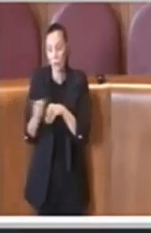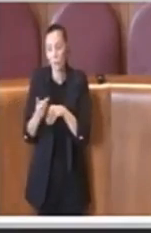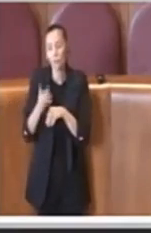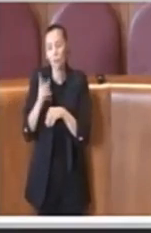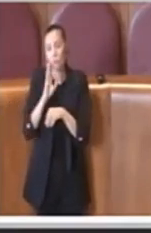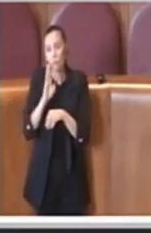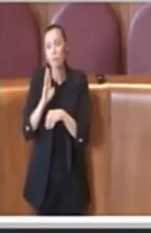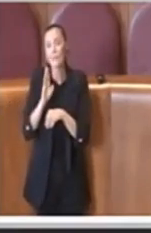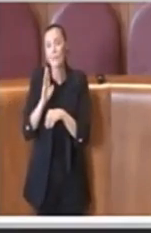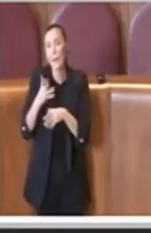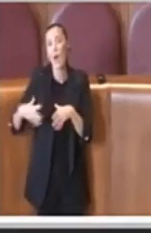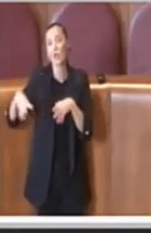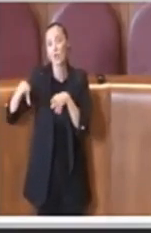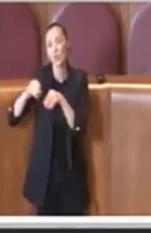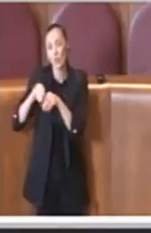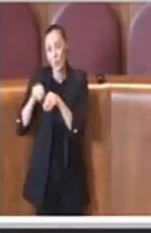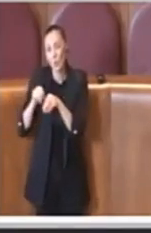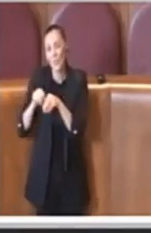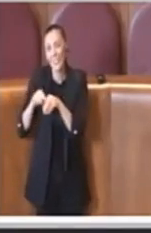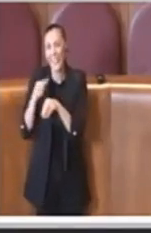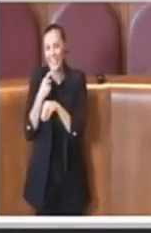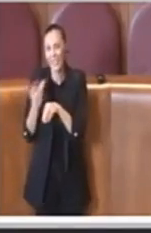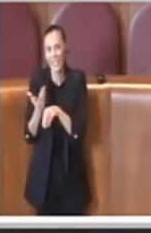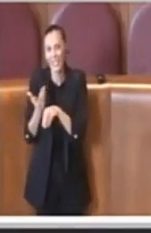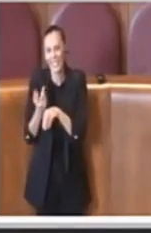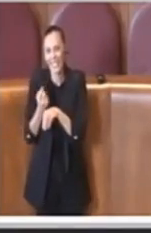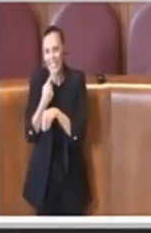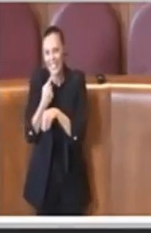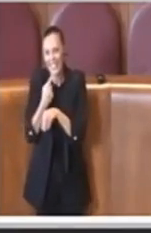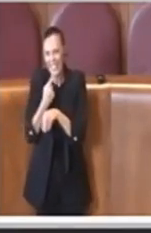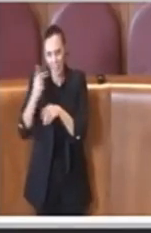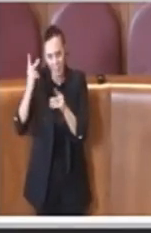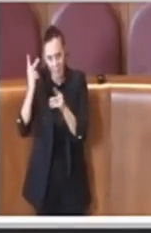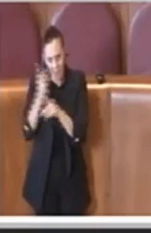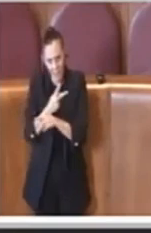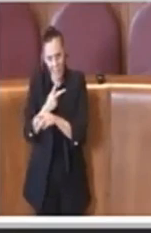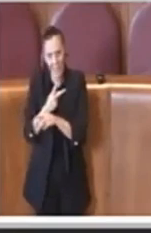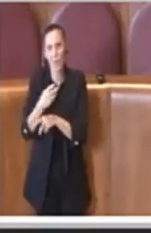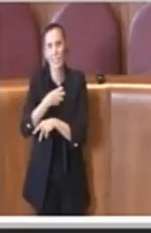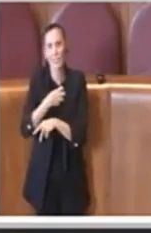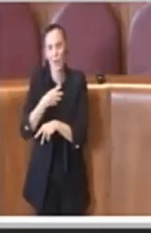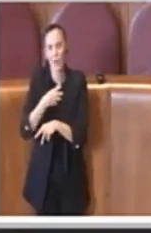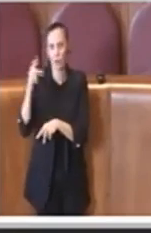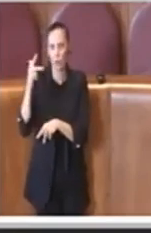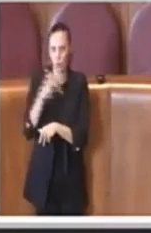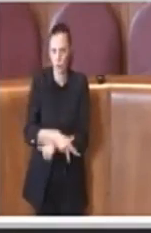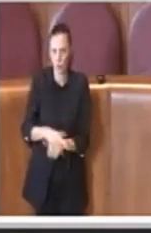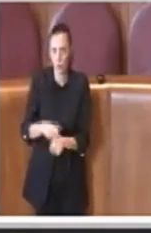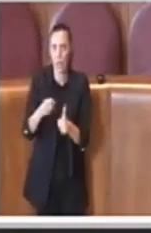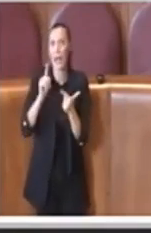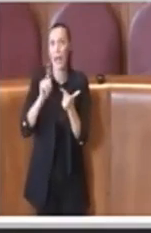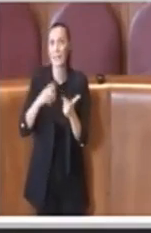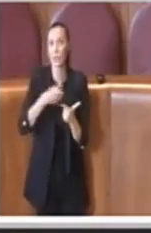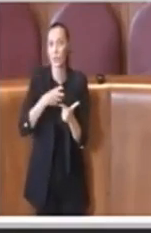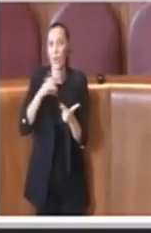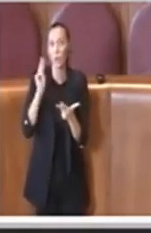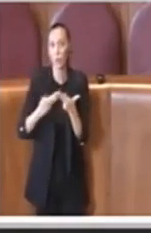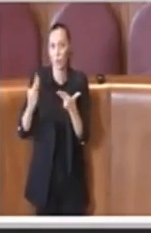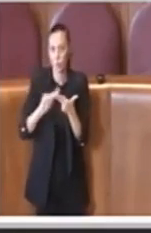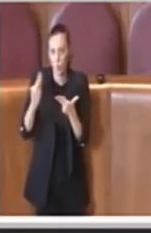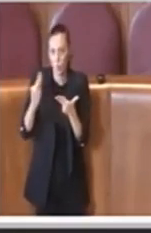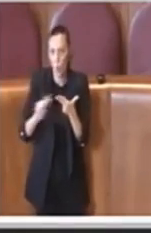la per giunta intendo sia l'assessorato al Sociale l'assessorato alla scuola e